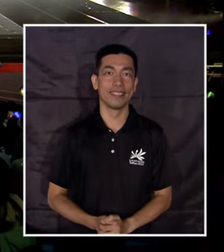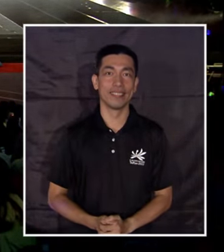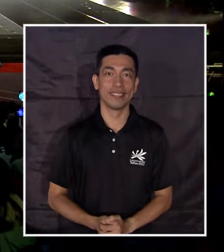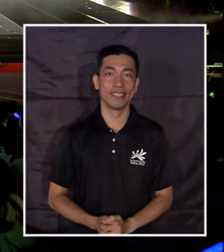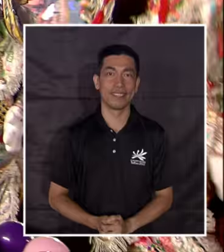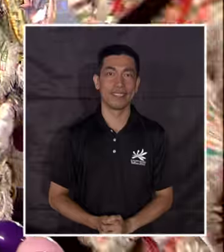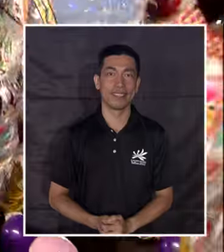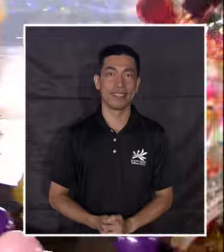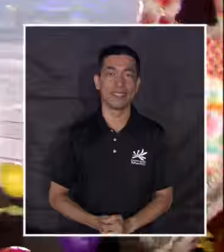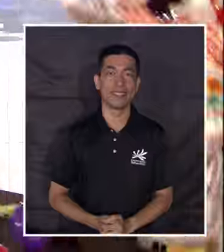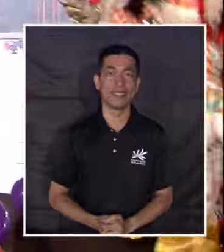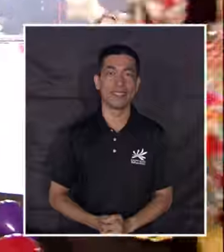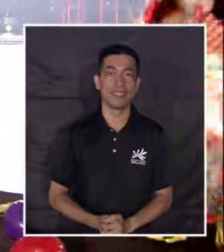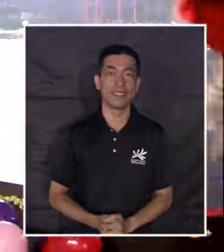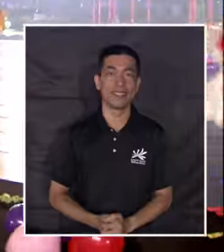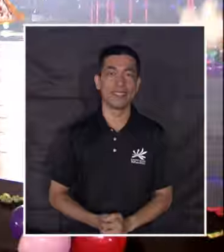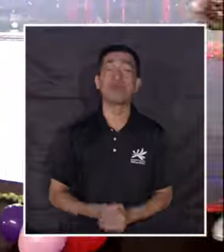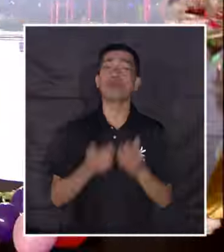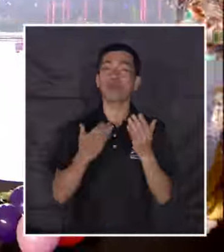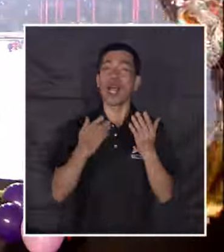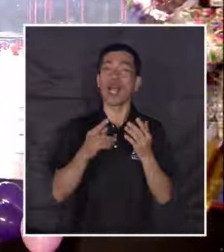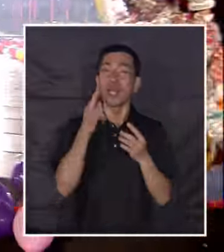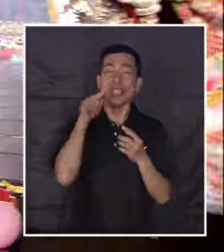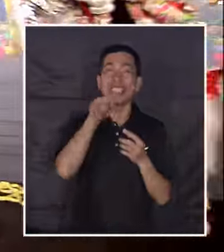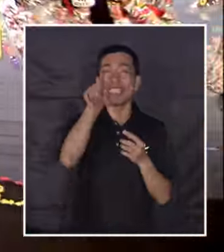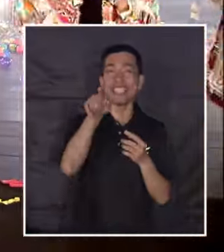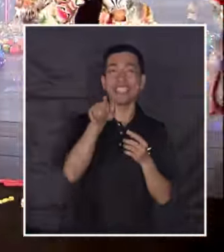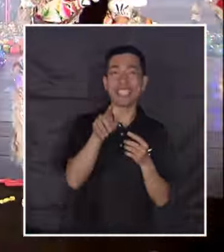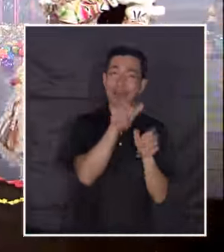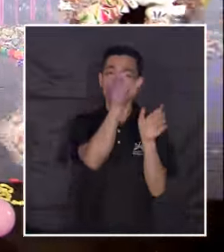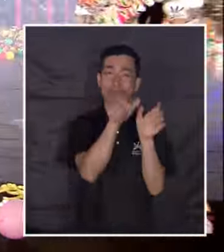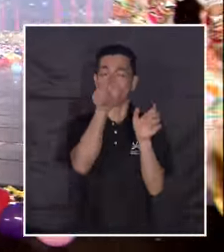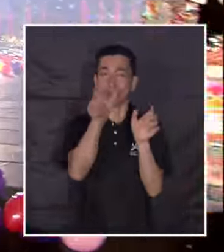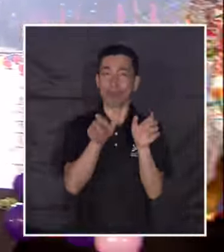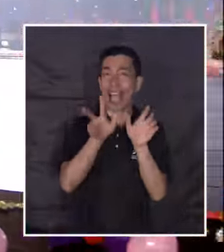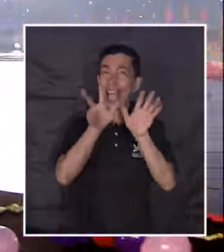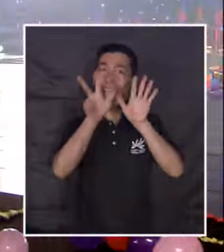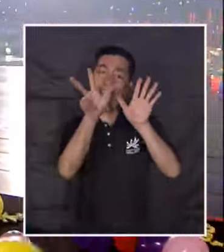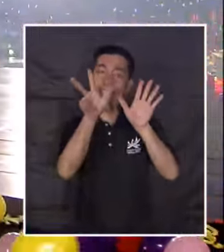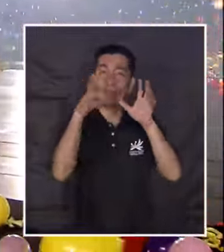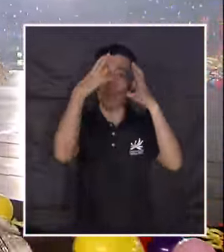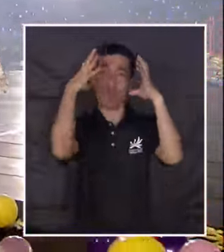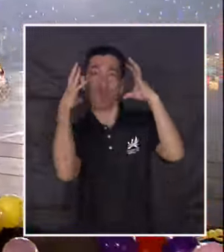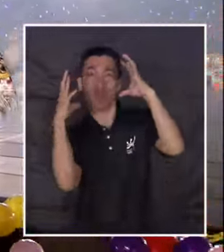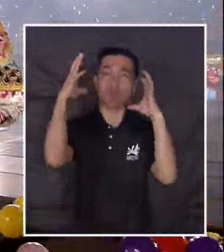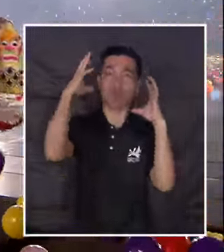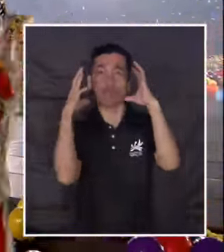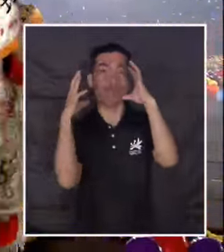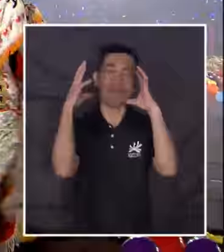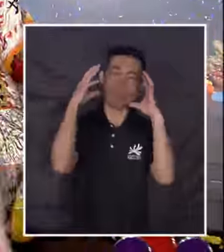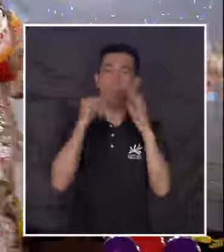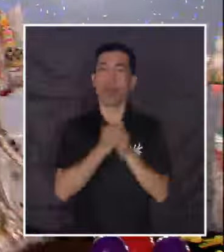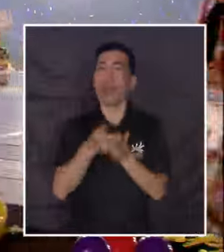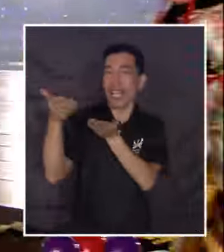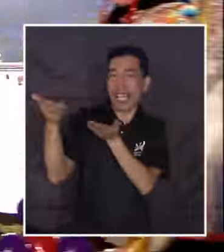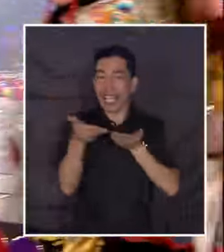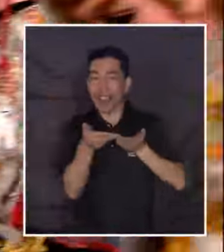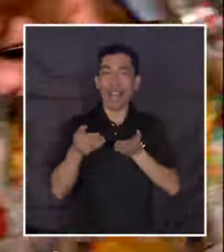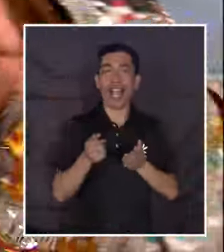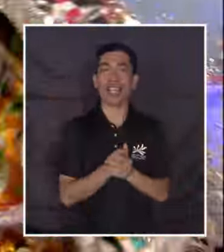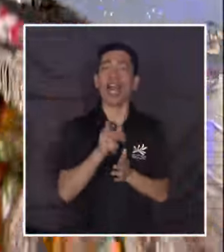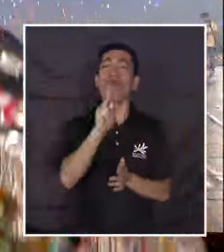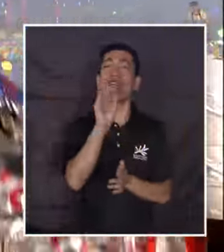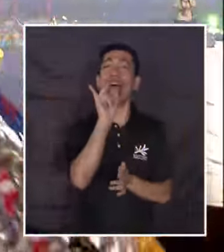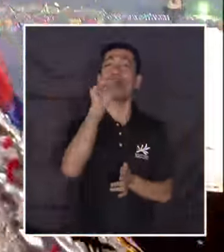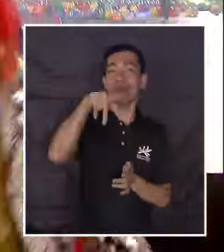night. 那我们的电音三太子在我们的会场正中央，也邀请所有的长官以及现场的朋友们都